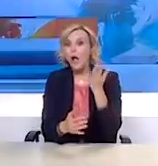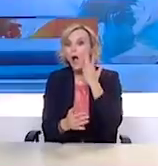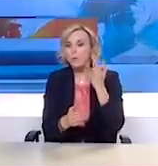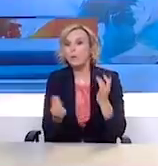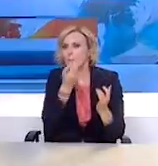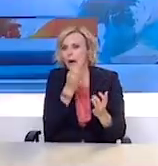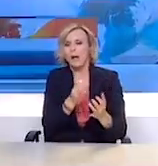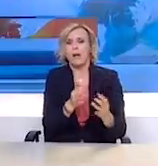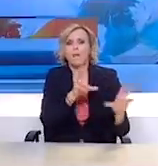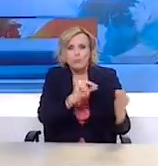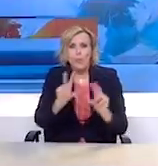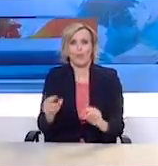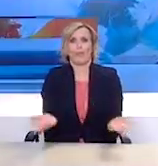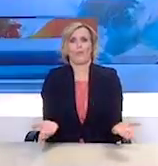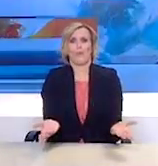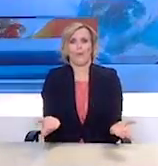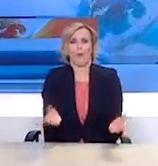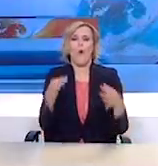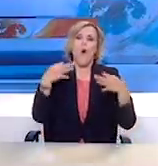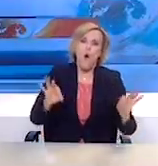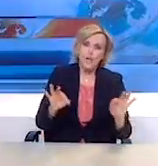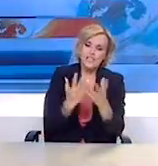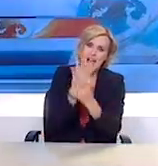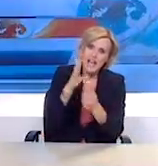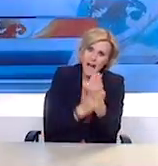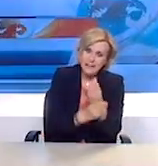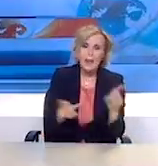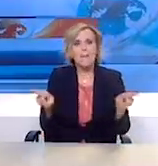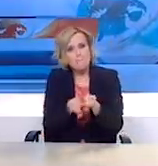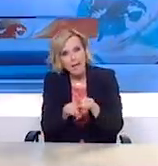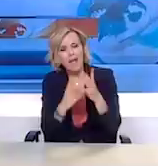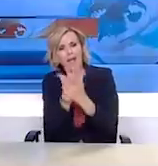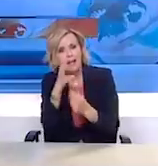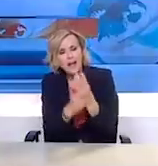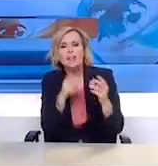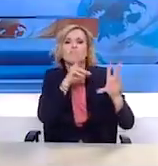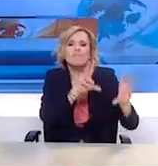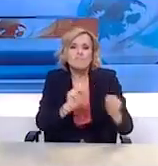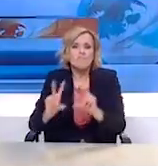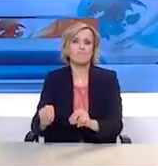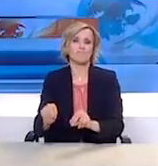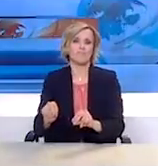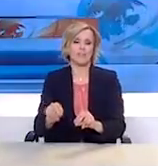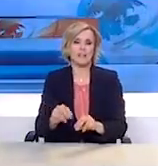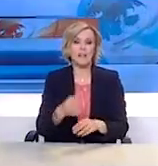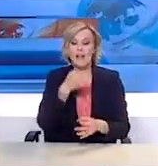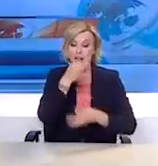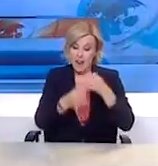ότι θα γίνει. Έρευνες έχουν δείξει ότι αγγίζουμε το πρόσωπό μας κατά μέσο όρο 3 έως και 23 φορές ανά